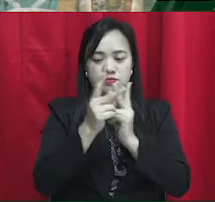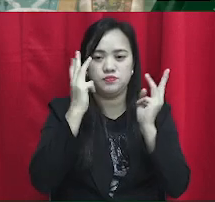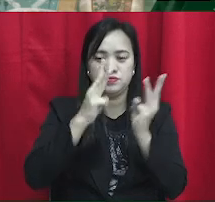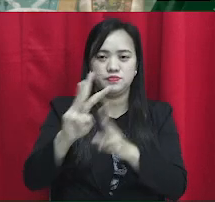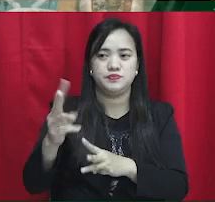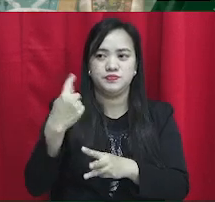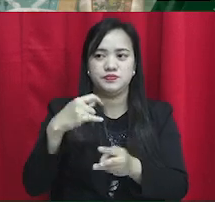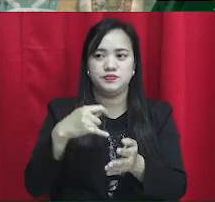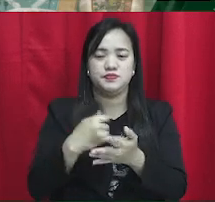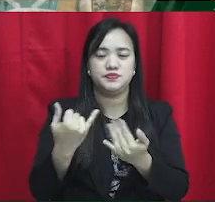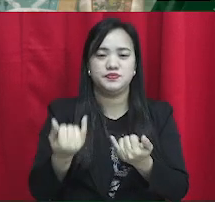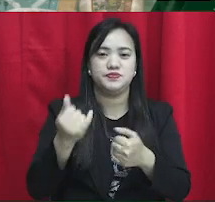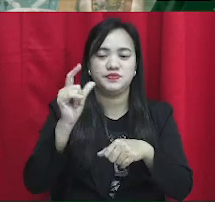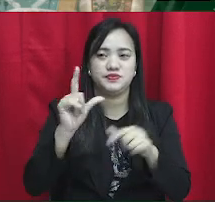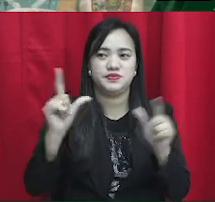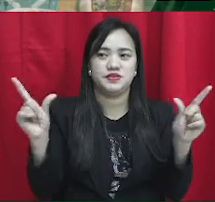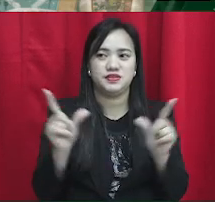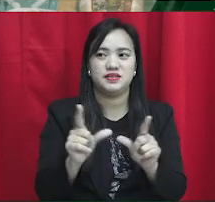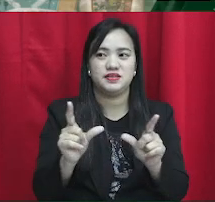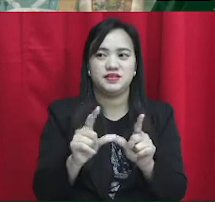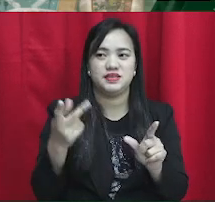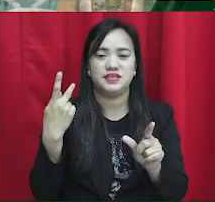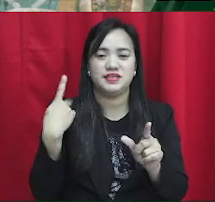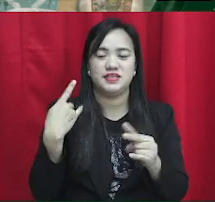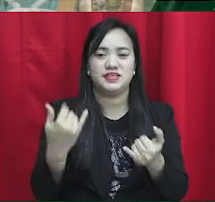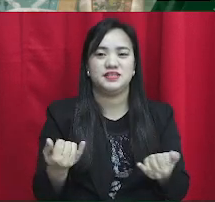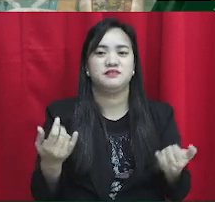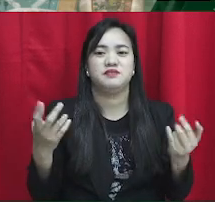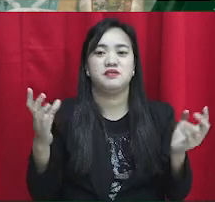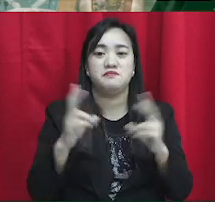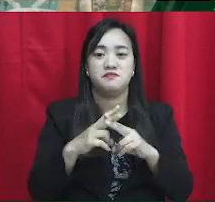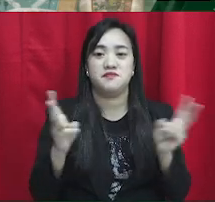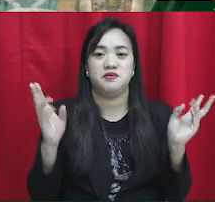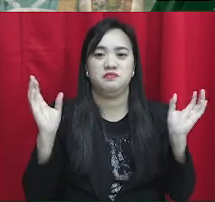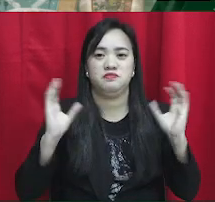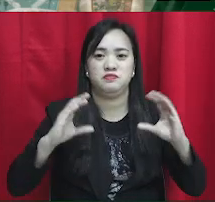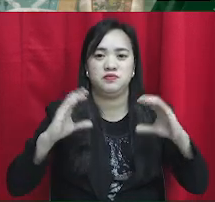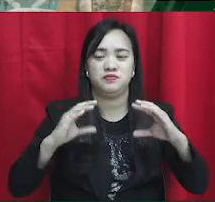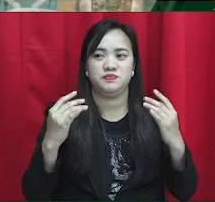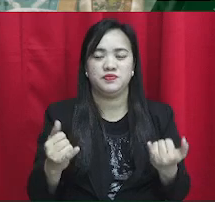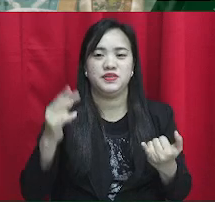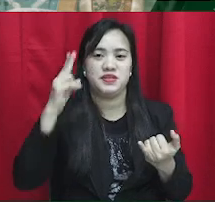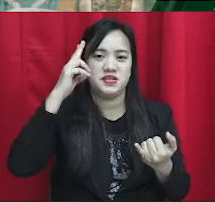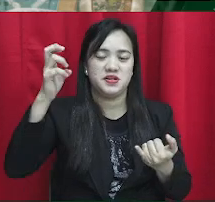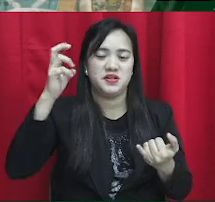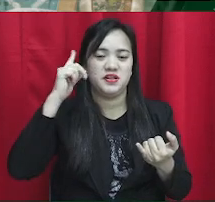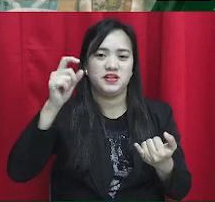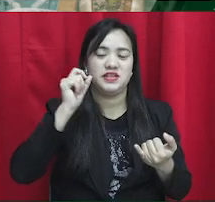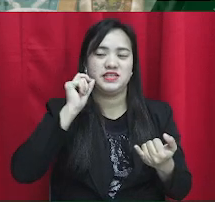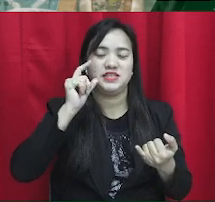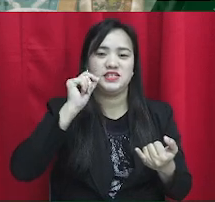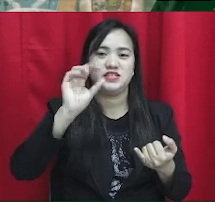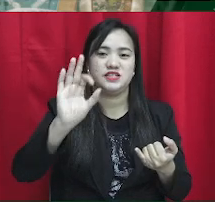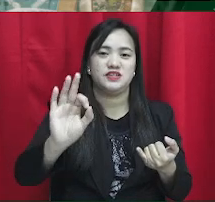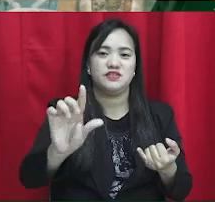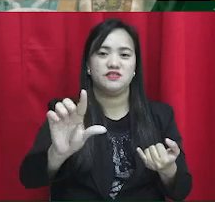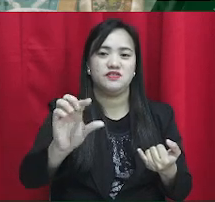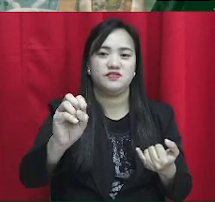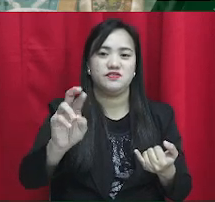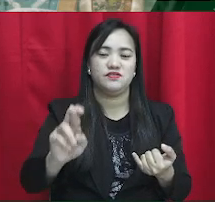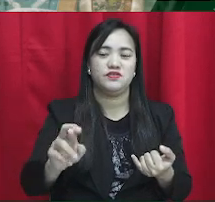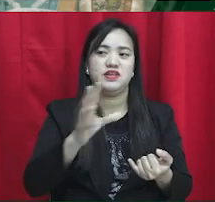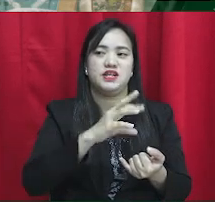si Ma'am Flor. Naku, giniginaw na mainam to. Nasa Japan na uli siya. Hello, Ma'am Flor! Si Ma'am Tang, yung